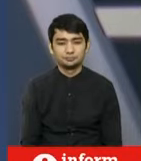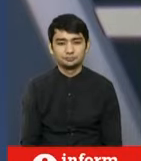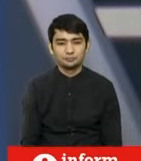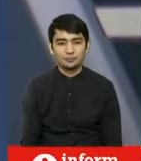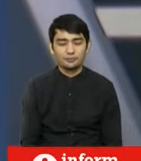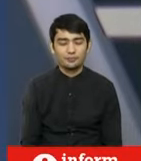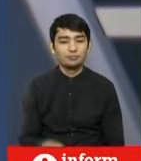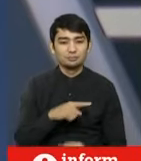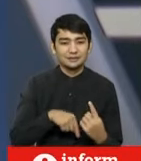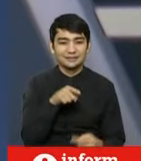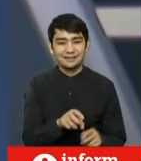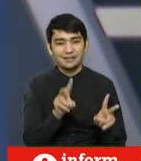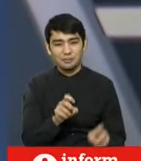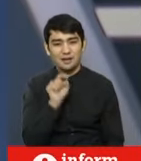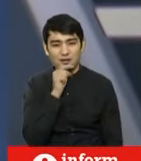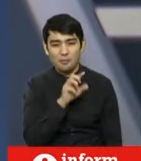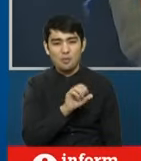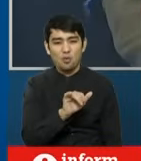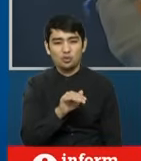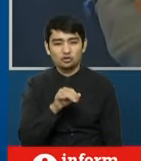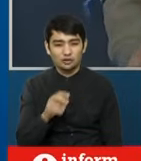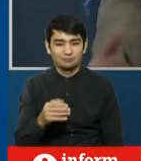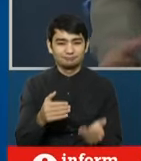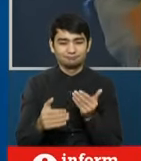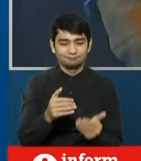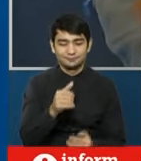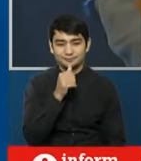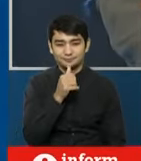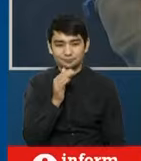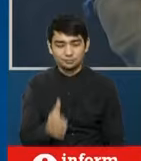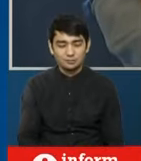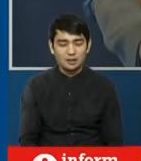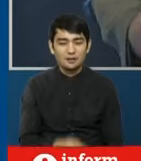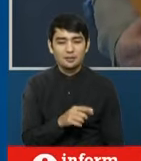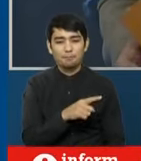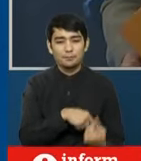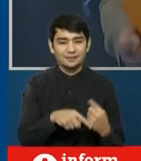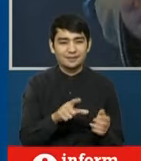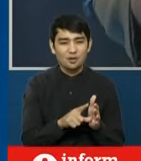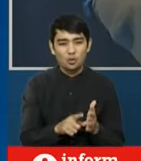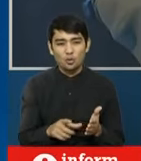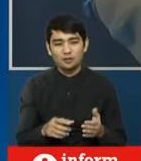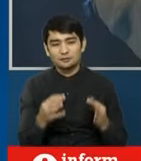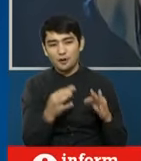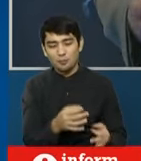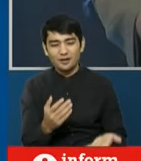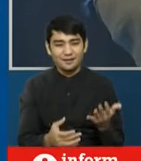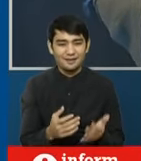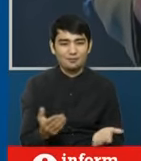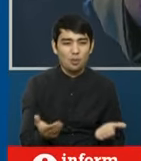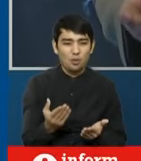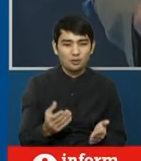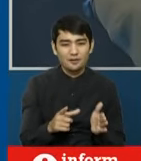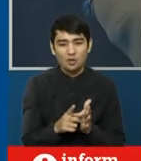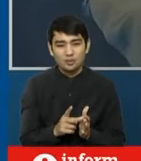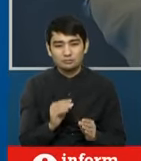Biz bu tağırıpta ekonomist Bauırjan Ысқақовпен талқыламақпыз. Bauırjan Mırza, бизнесті салықтан босатудың не қандай да бір жеңілдіктер